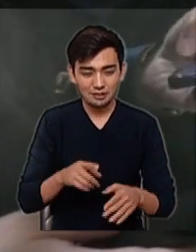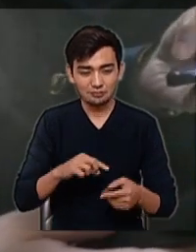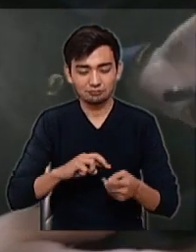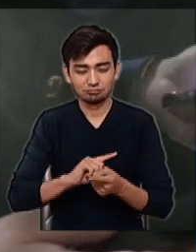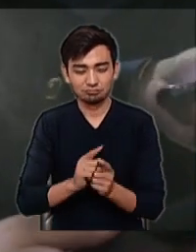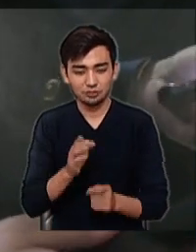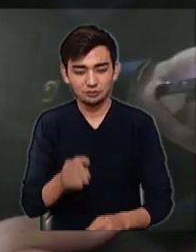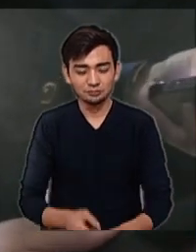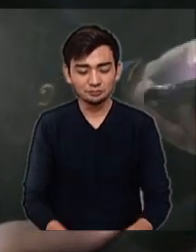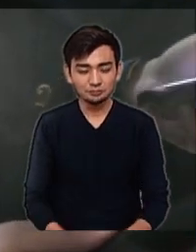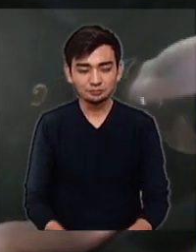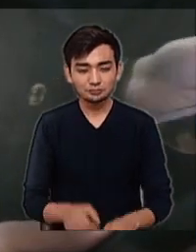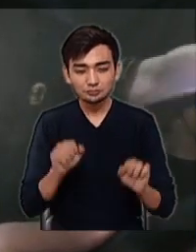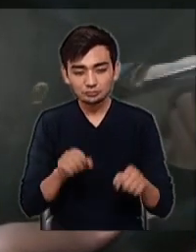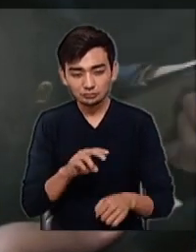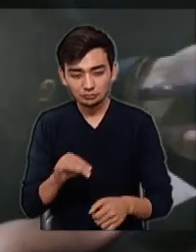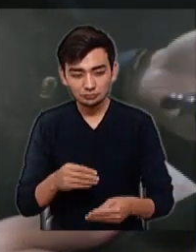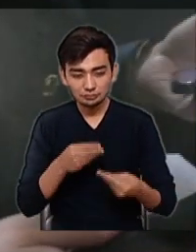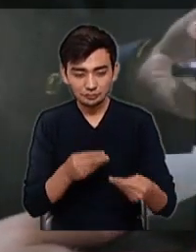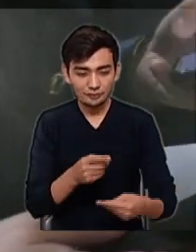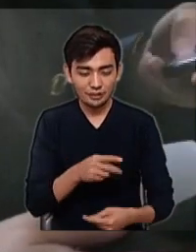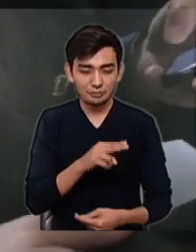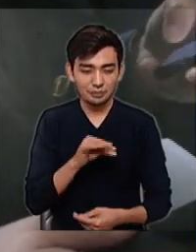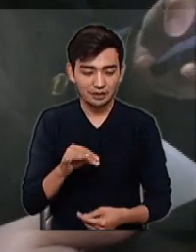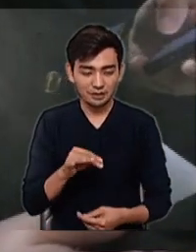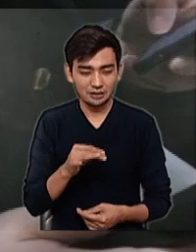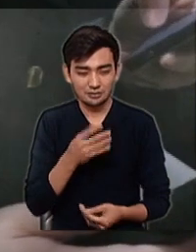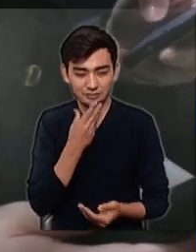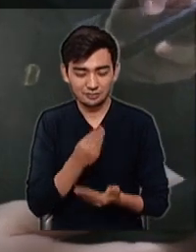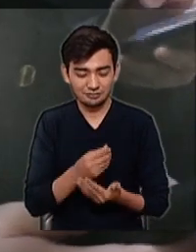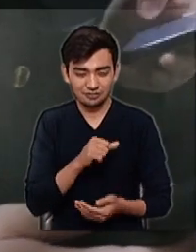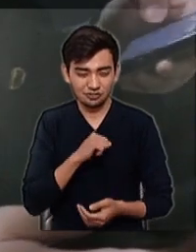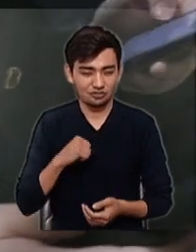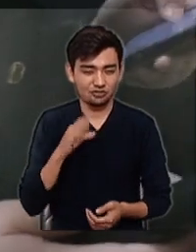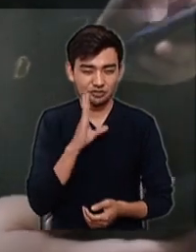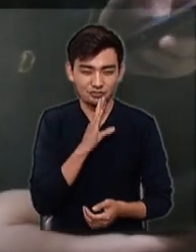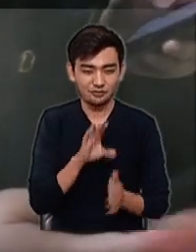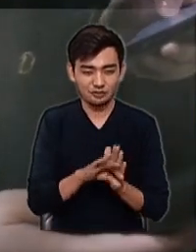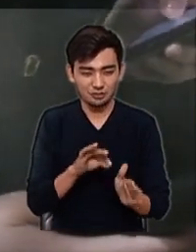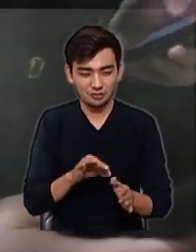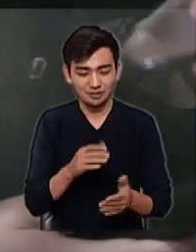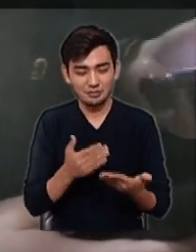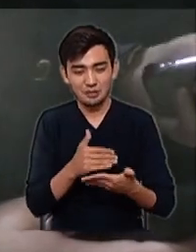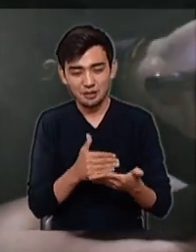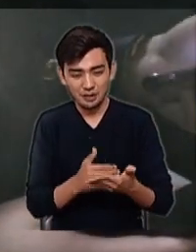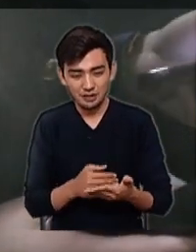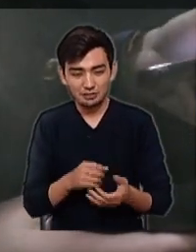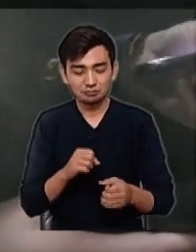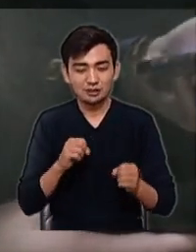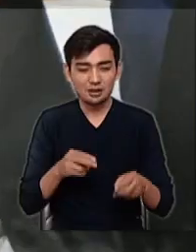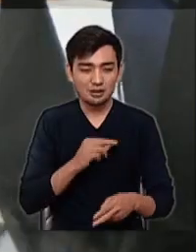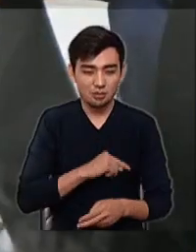возможность дать на себя от самого при определенного значит это условие параметрах их деятельности